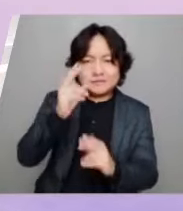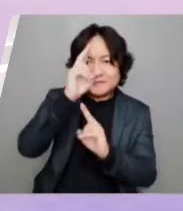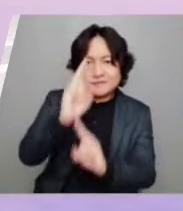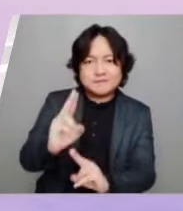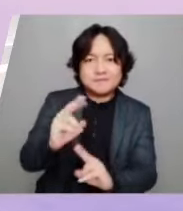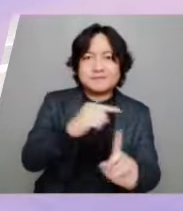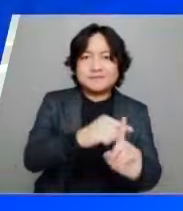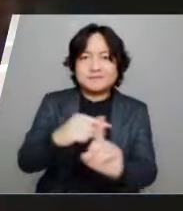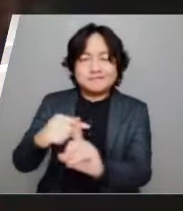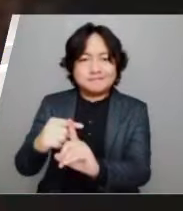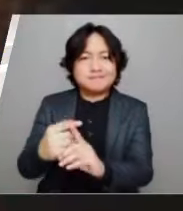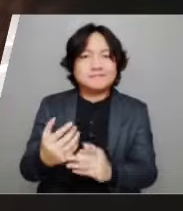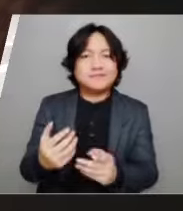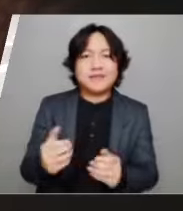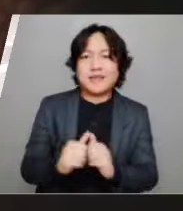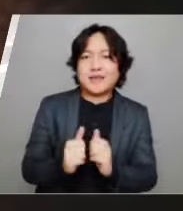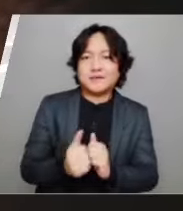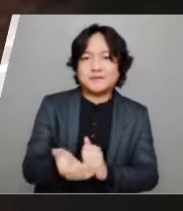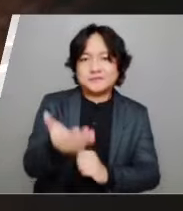Ating saksihan.